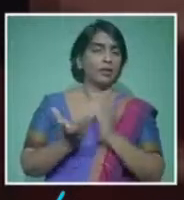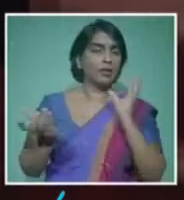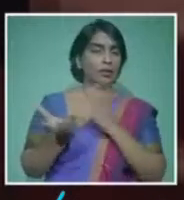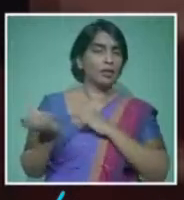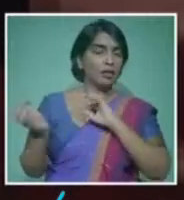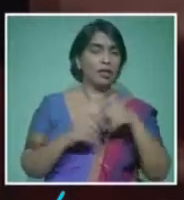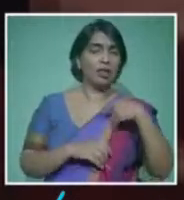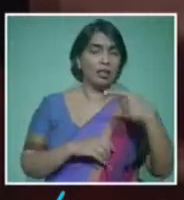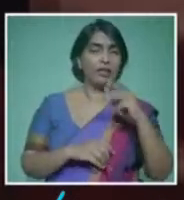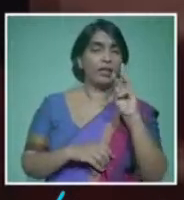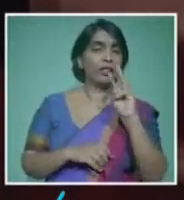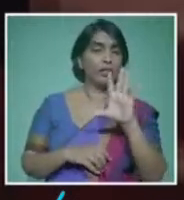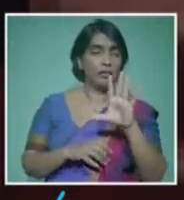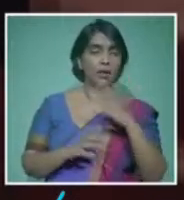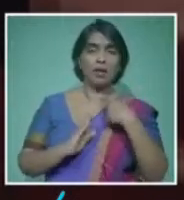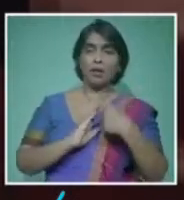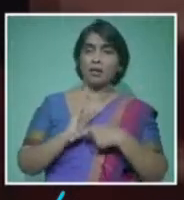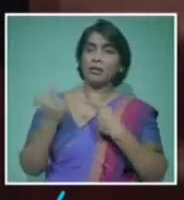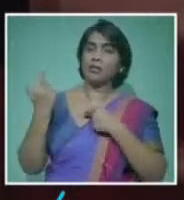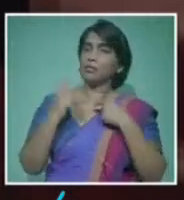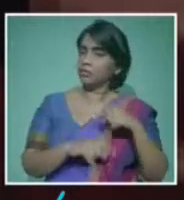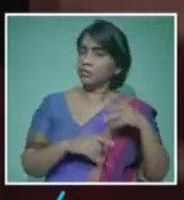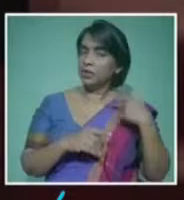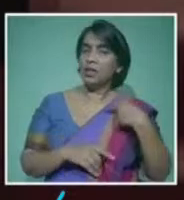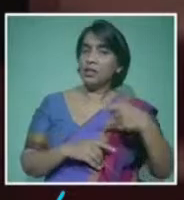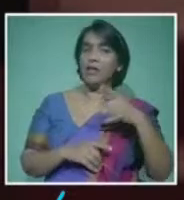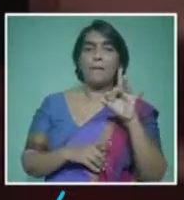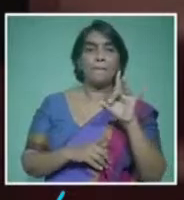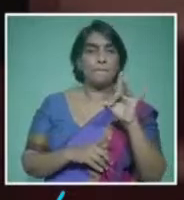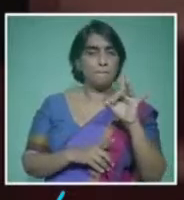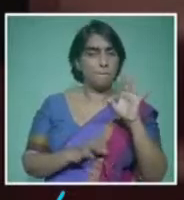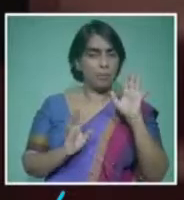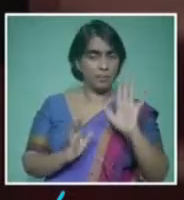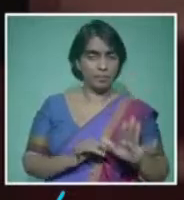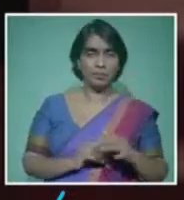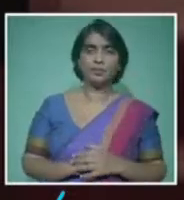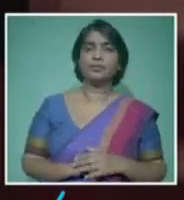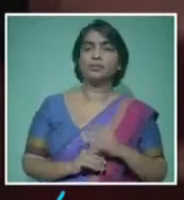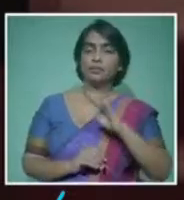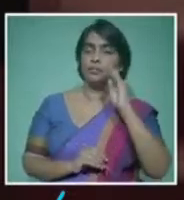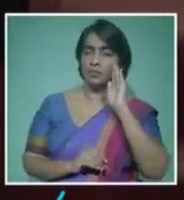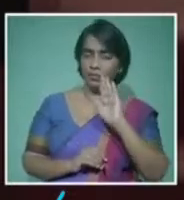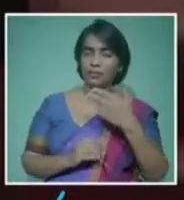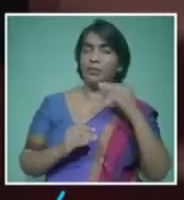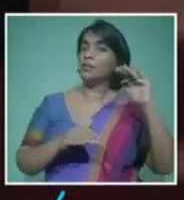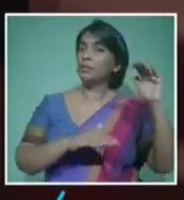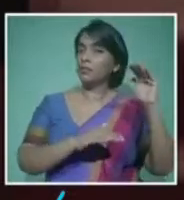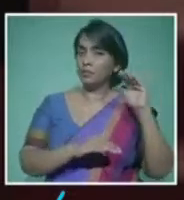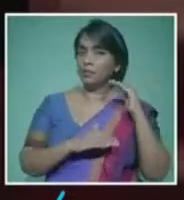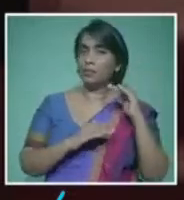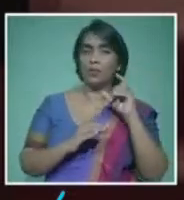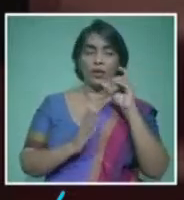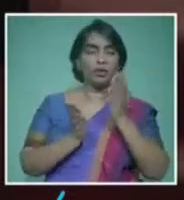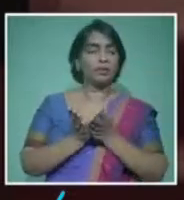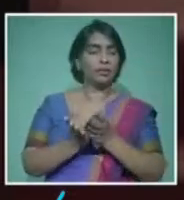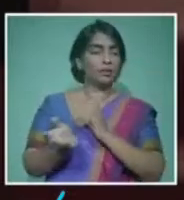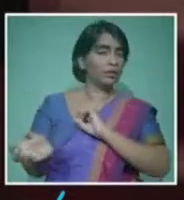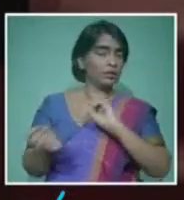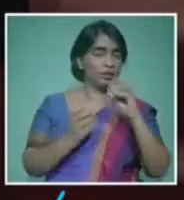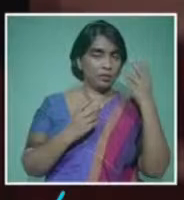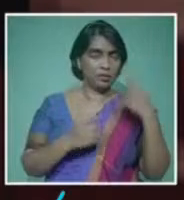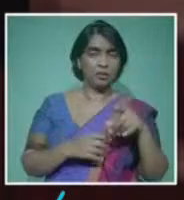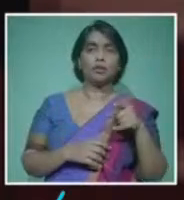දින 35කුත් ලංකාවට පැමිණීමෙන් අනතුරුව දින 15කුත් ගත වී තිබුණි සාමාන්‍යයෙන් ආනයනයක් කොළඹ වරායෙන් ගොඩ බෑමෙන්